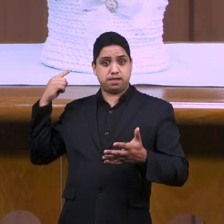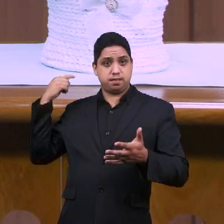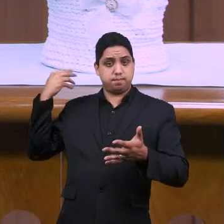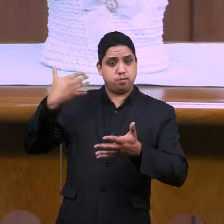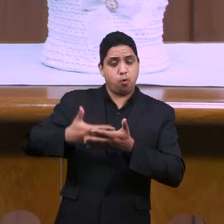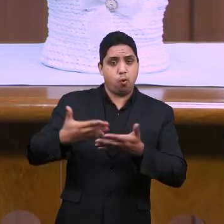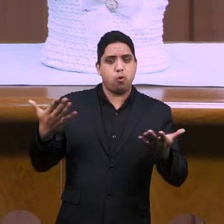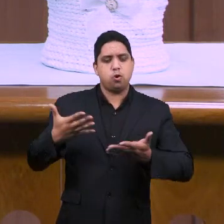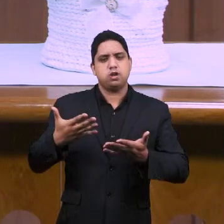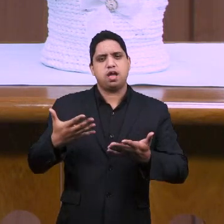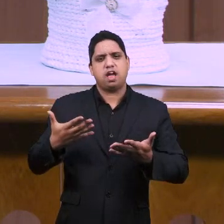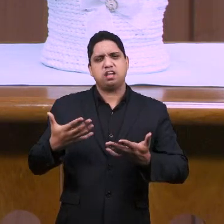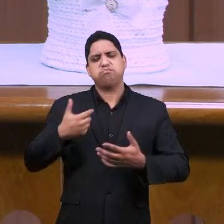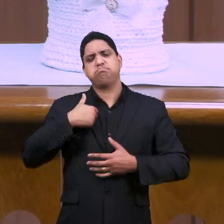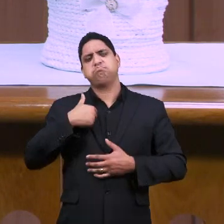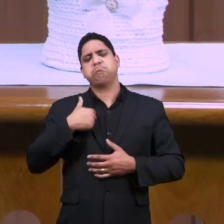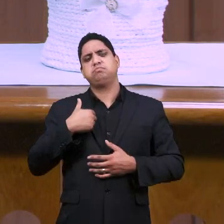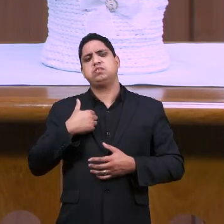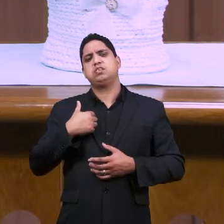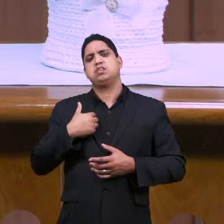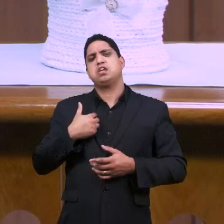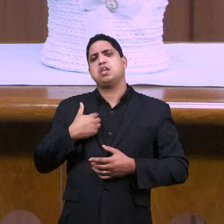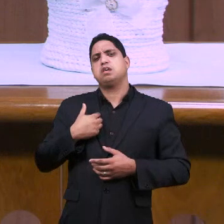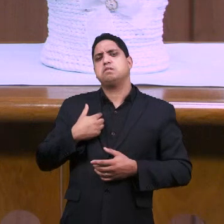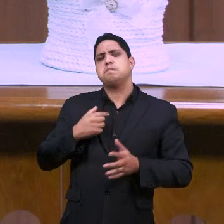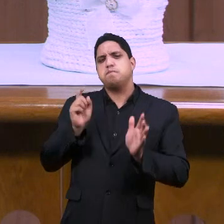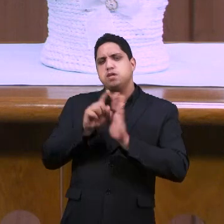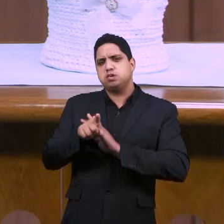semaine à l'autre. Là, on pose la question.